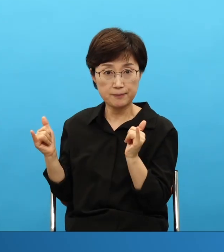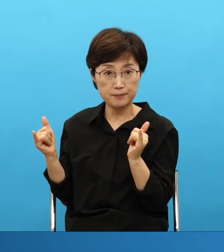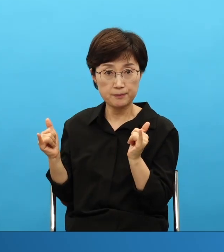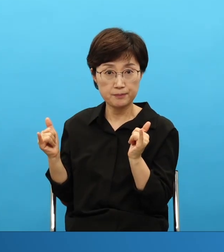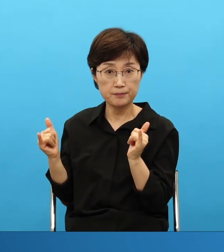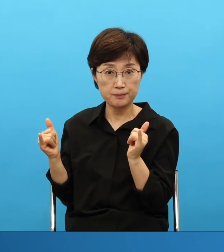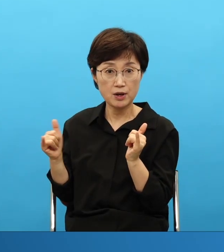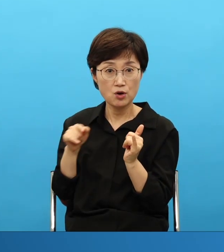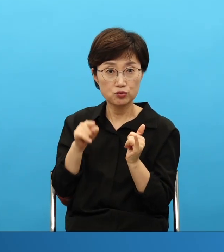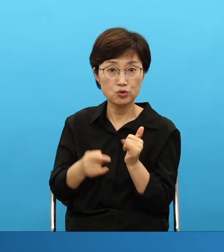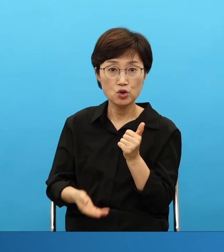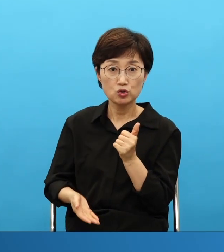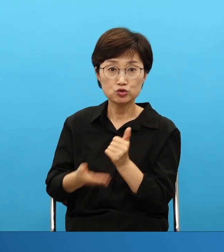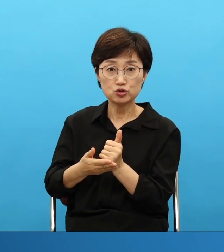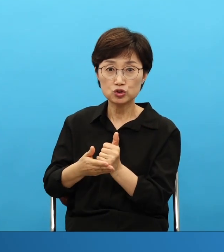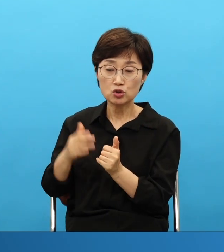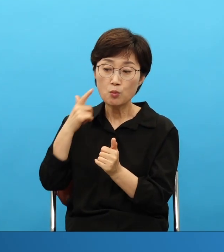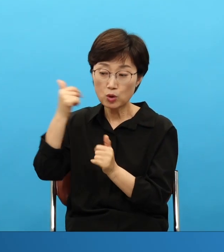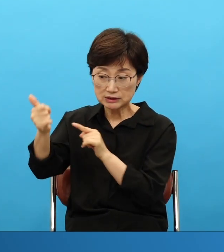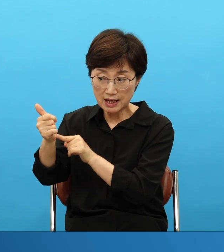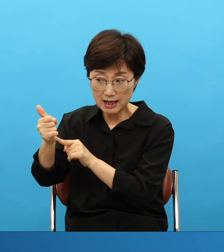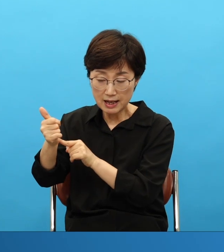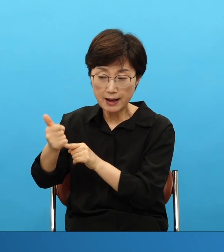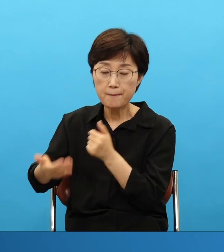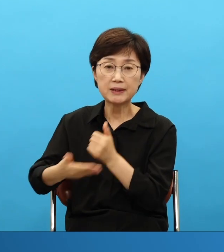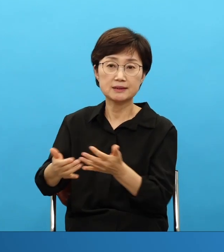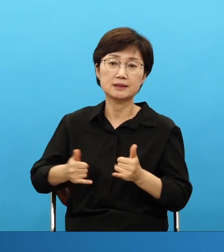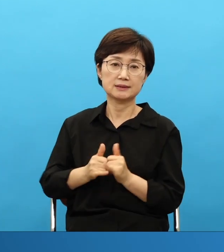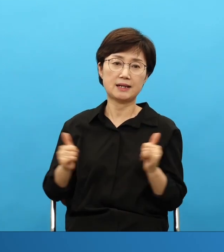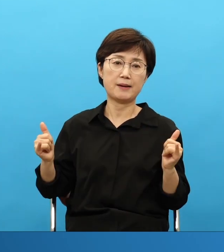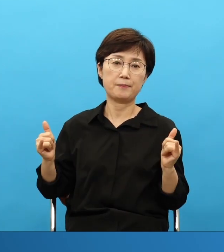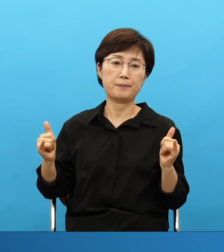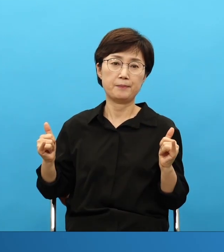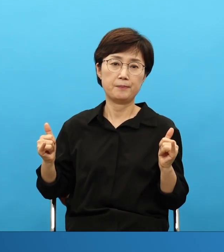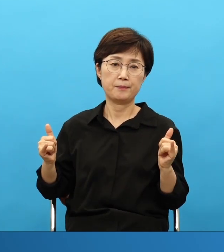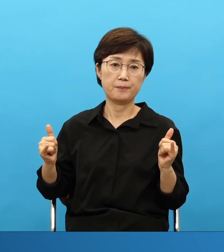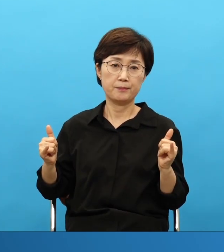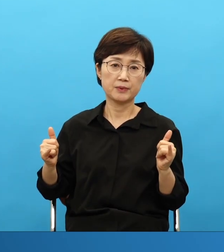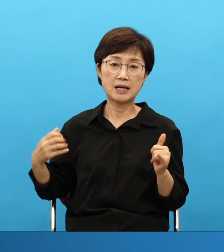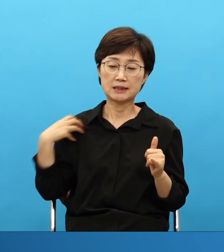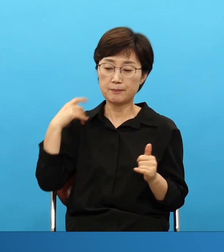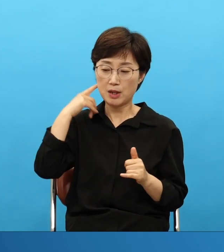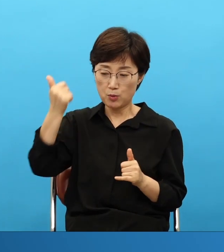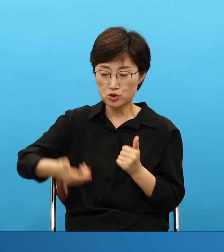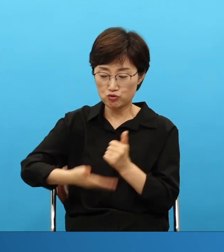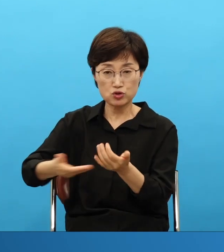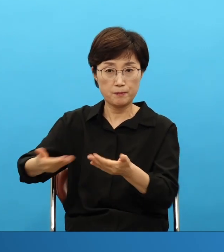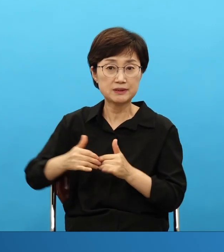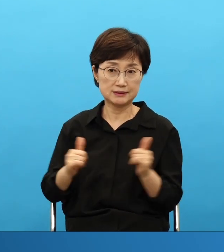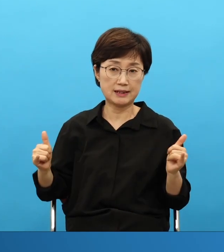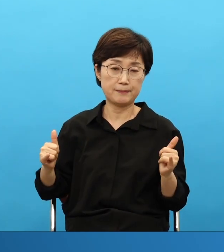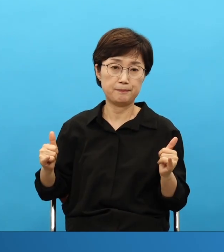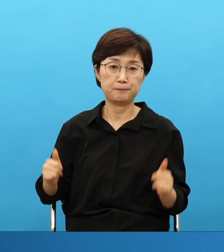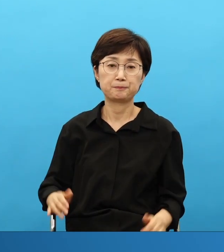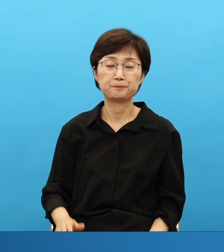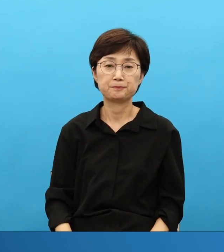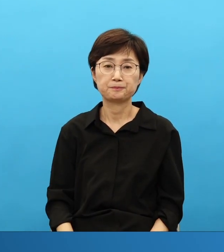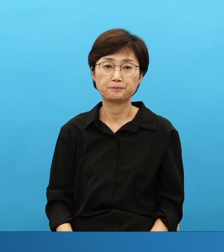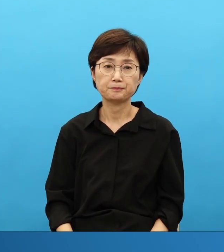해당 선교국의 추천을 받은 렘런트 사역자 해당 지회에 추천을 받은 단임 목사를 대상으로